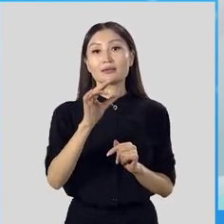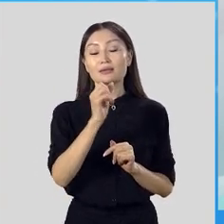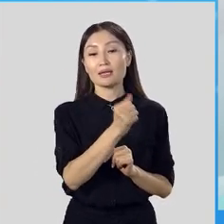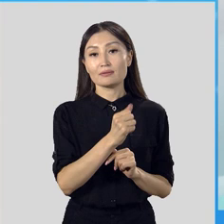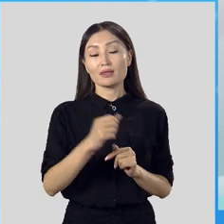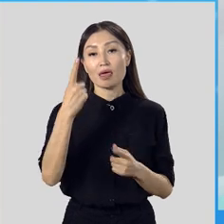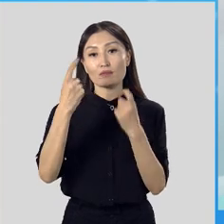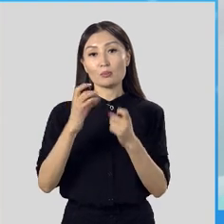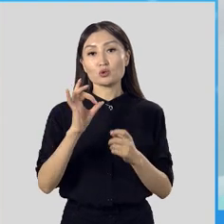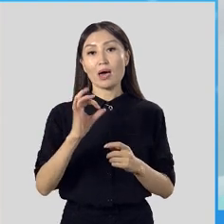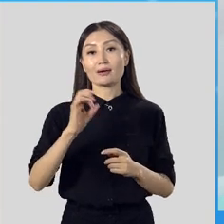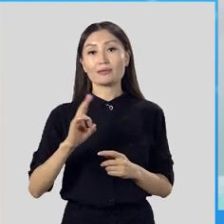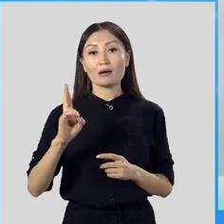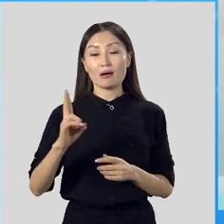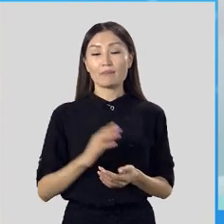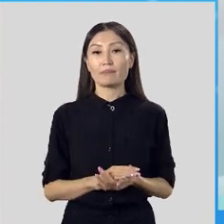информационной РНК.